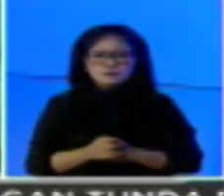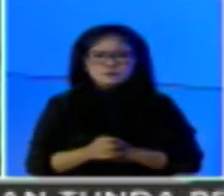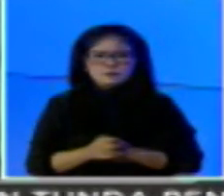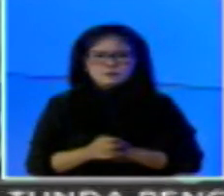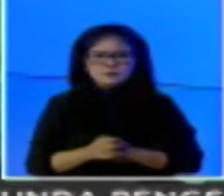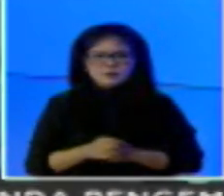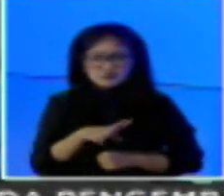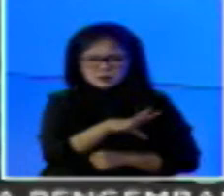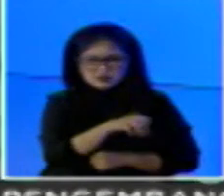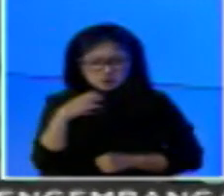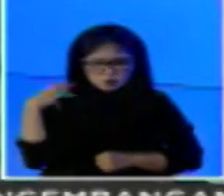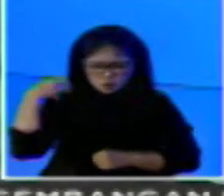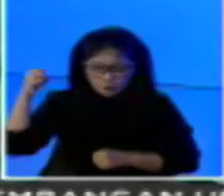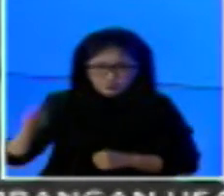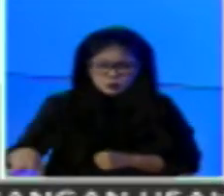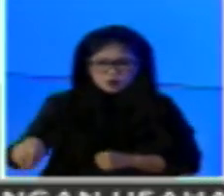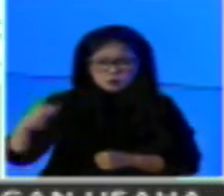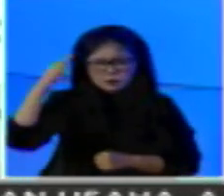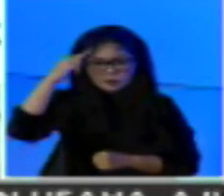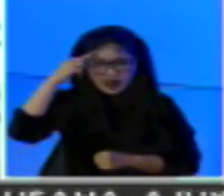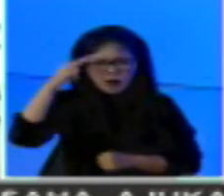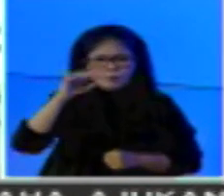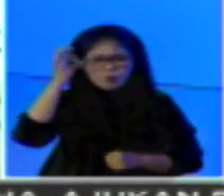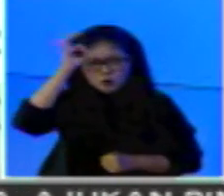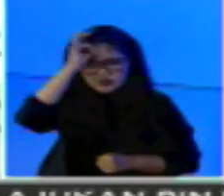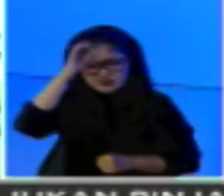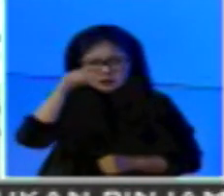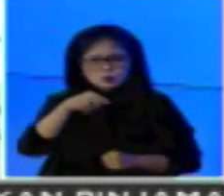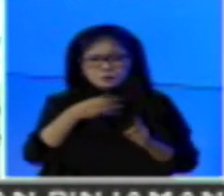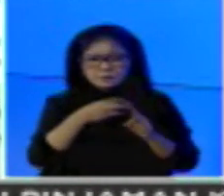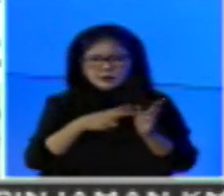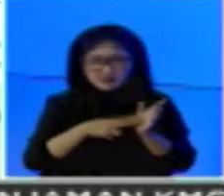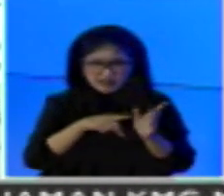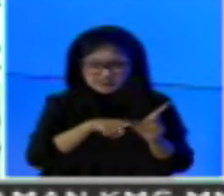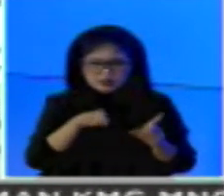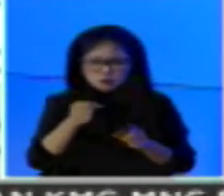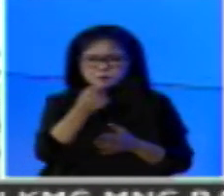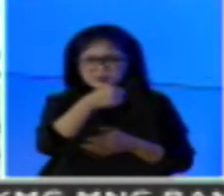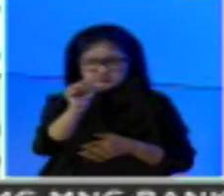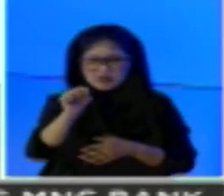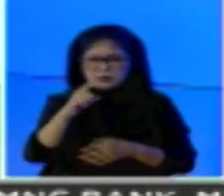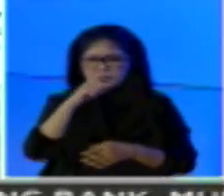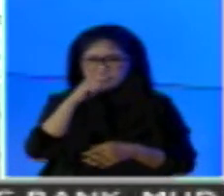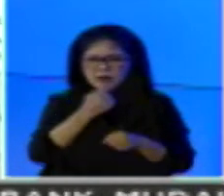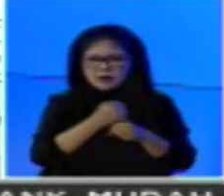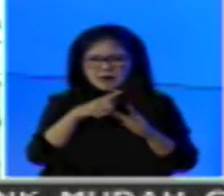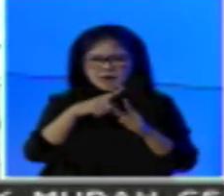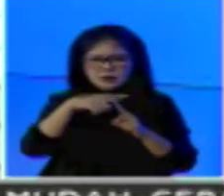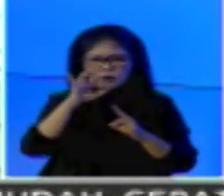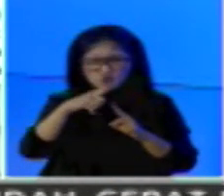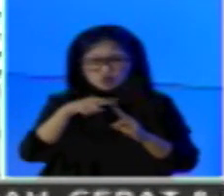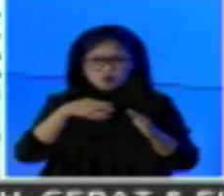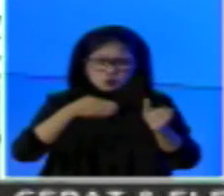Pencopotan Kapolsek Kebayoran Baru Jakarta Selatan Bedi Alamsyah dibenarkan Kapolda Metro Jaya Irjen Gatot Edi Pramono karena pelanggaran kode